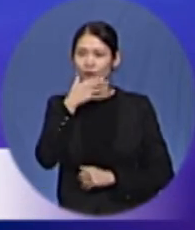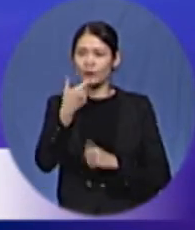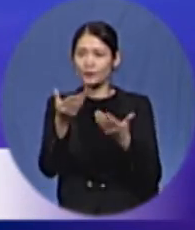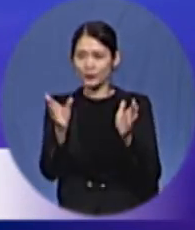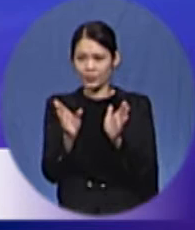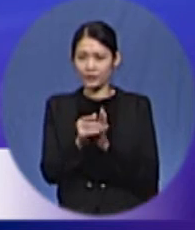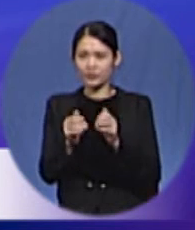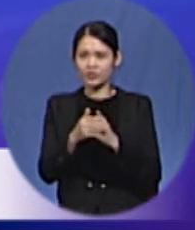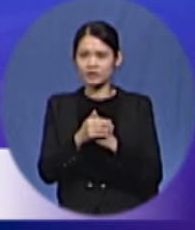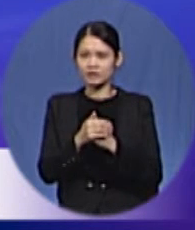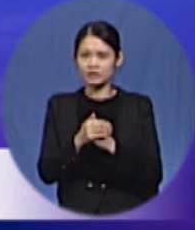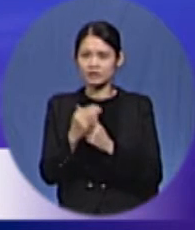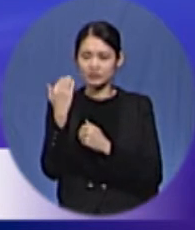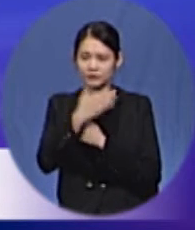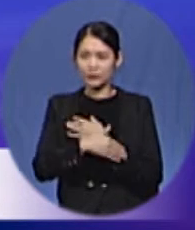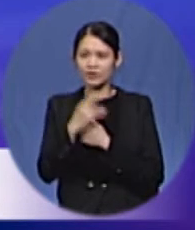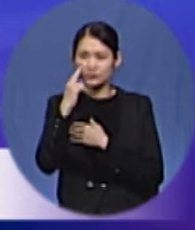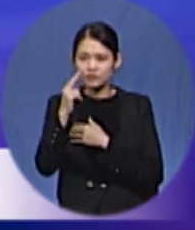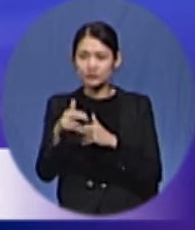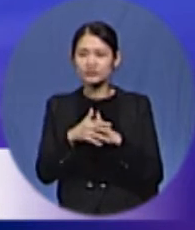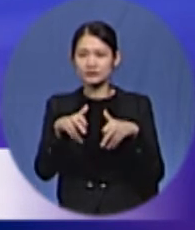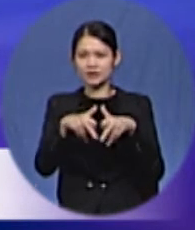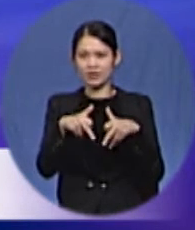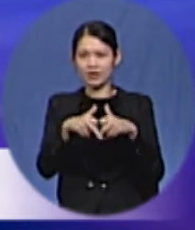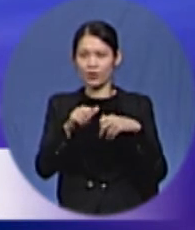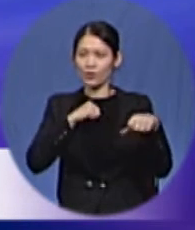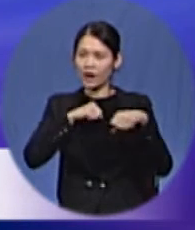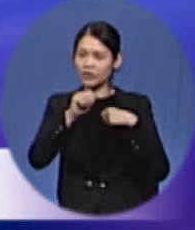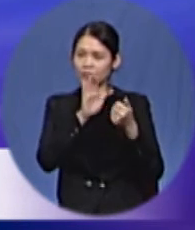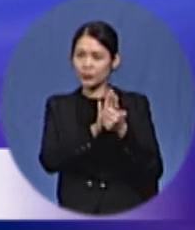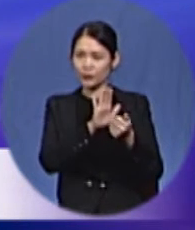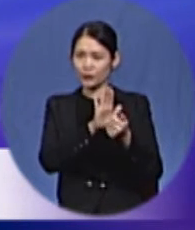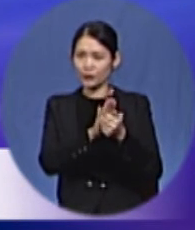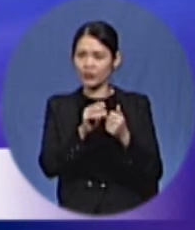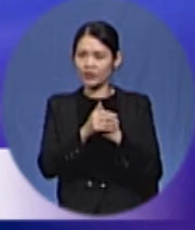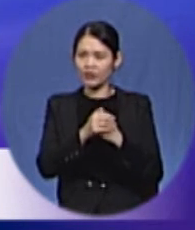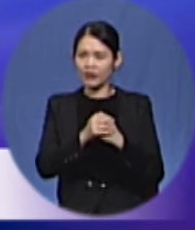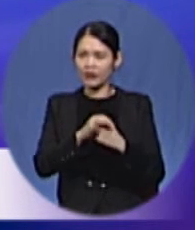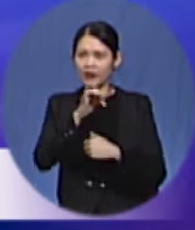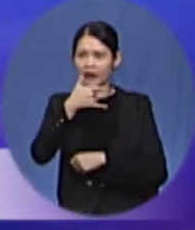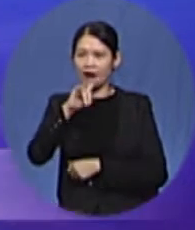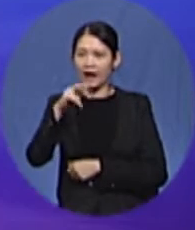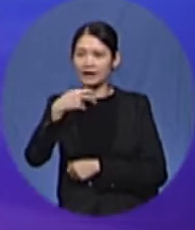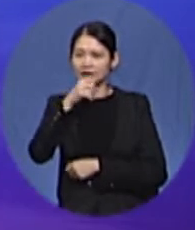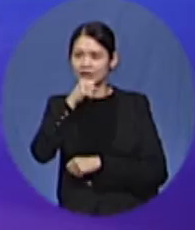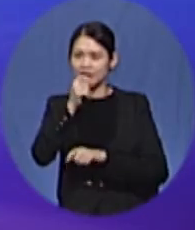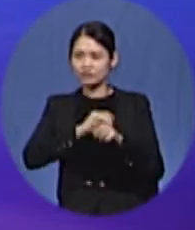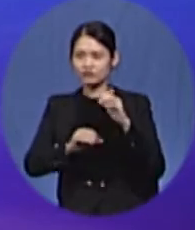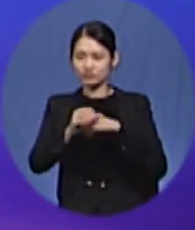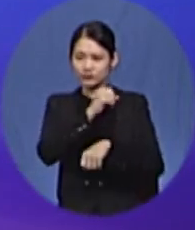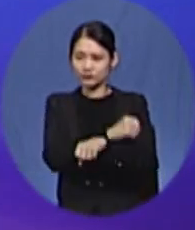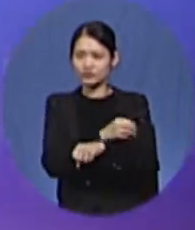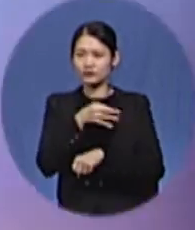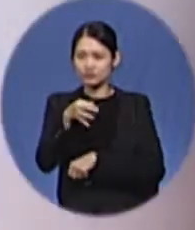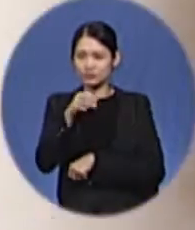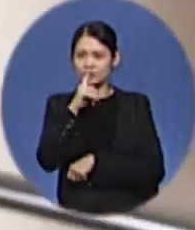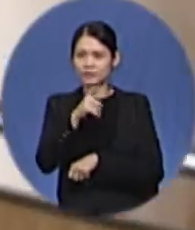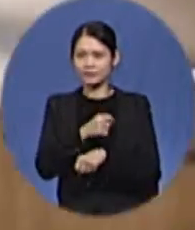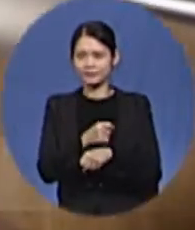보건복지부는 최중증 장애인 활동 보조인에 가산수당을 지급한다고 밝혔습니다.